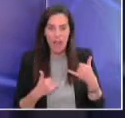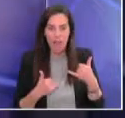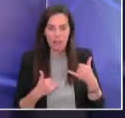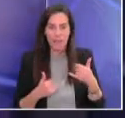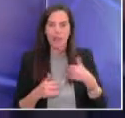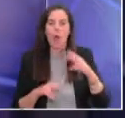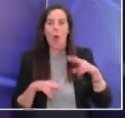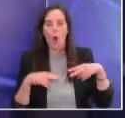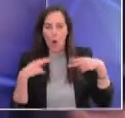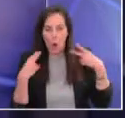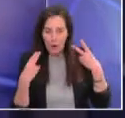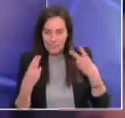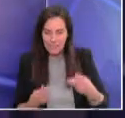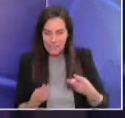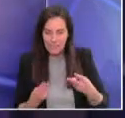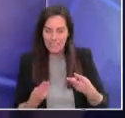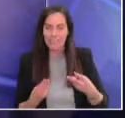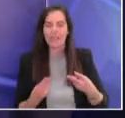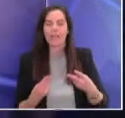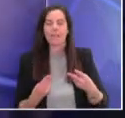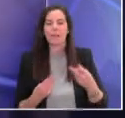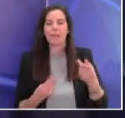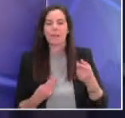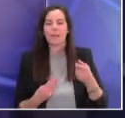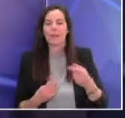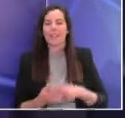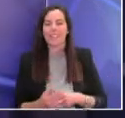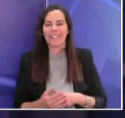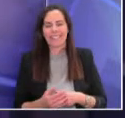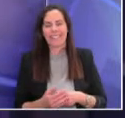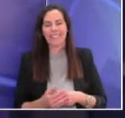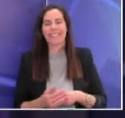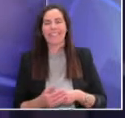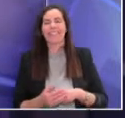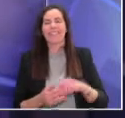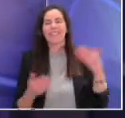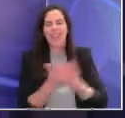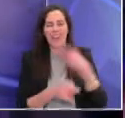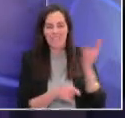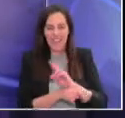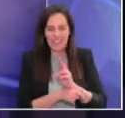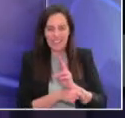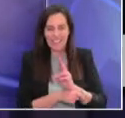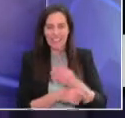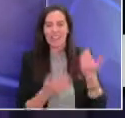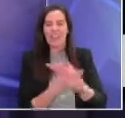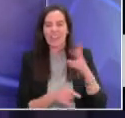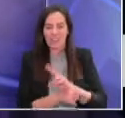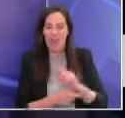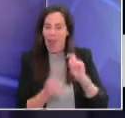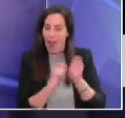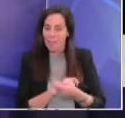אנחנו חוזרים לפינה ההיסטורית המיתולוגית שמישהו משחק לי פה במיקרופון, של הפייק ניוז, כי פייק ניוז